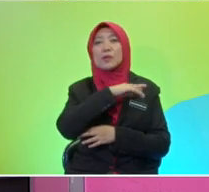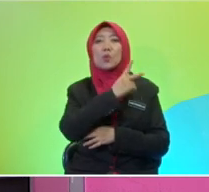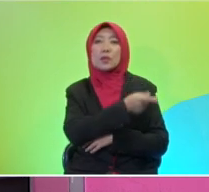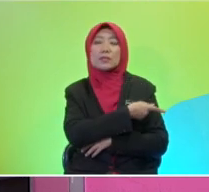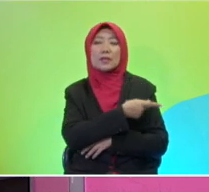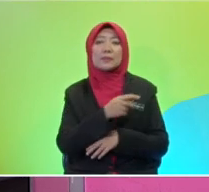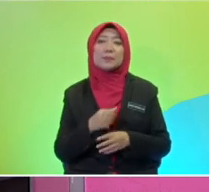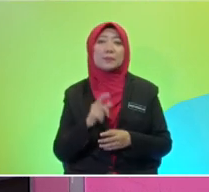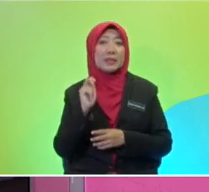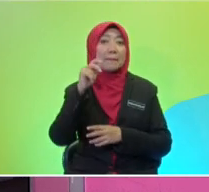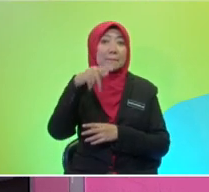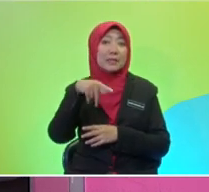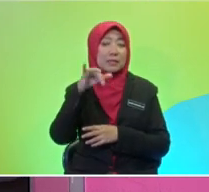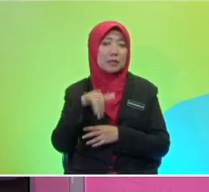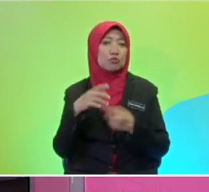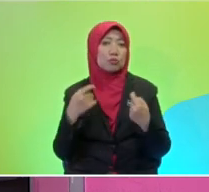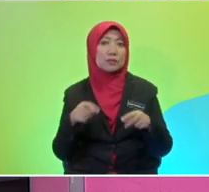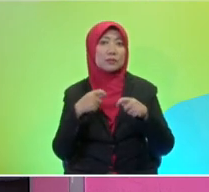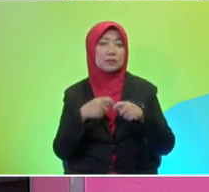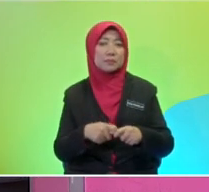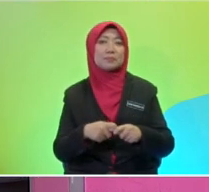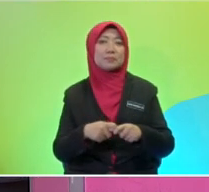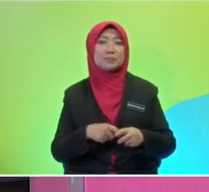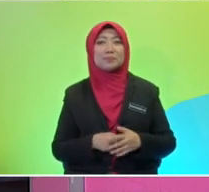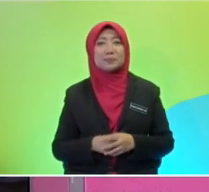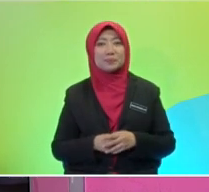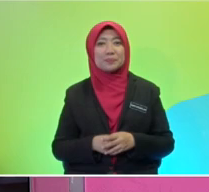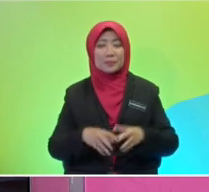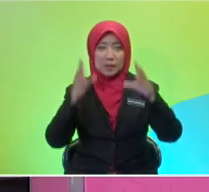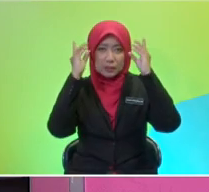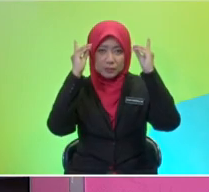TV yang ditetapkan Oke Baik seterusnya